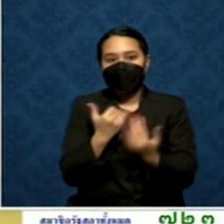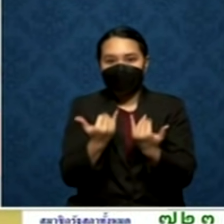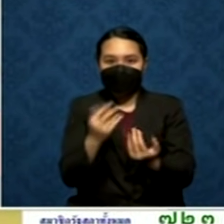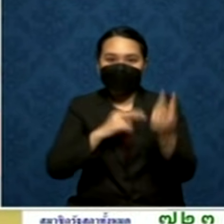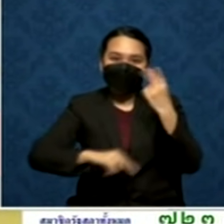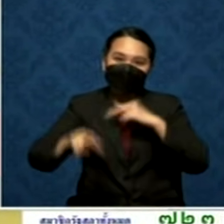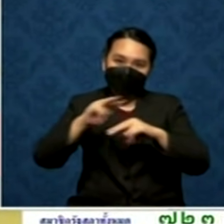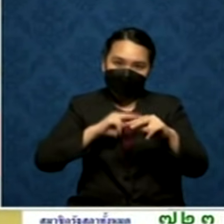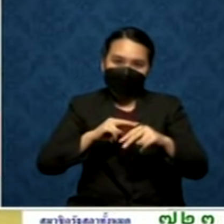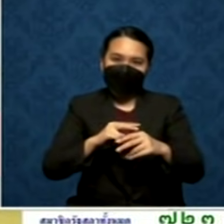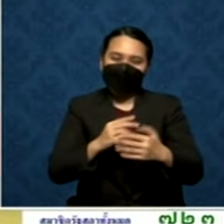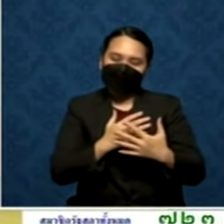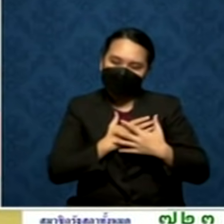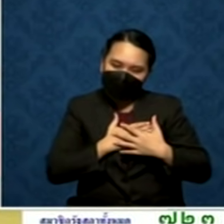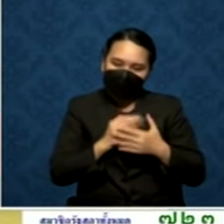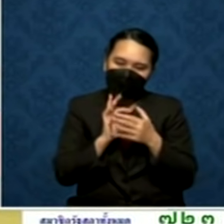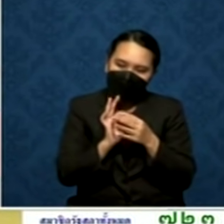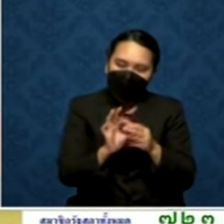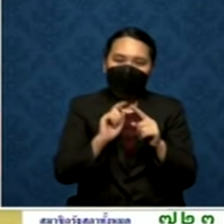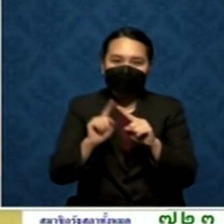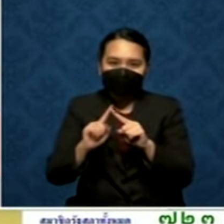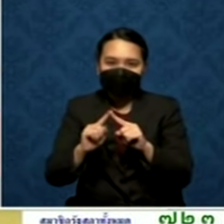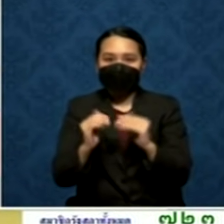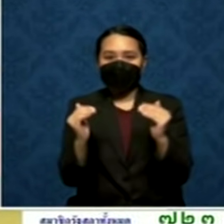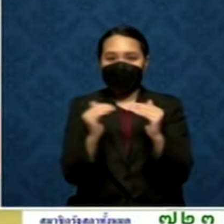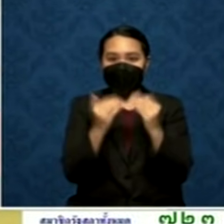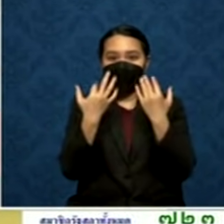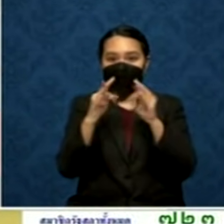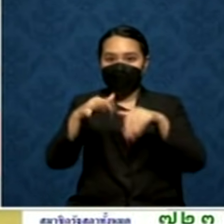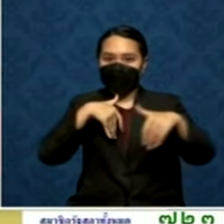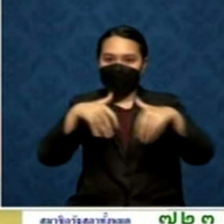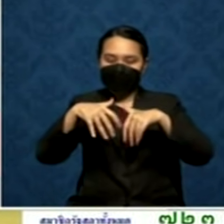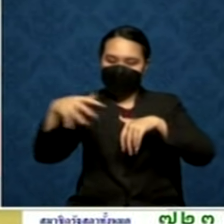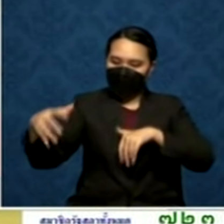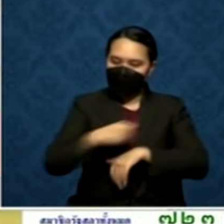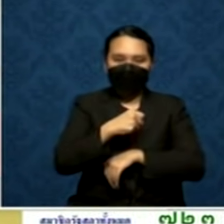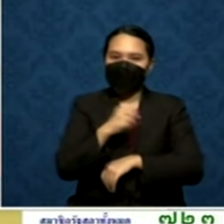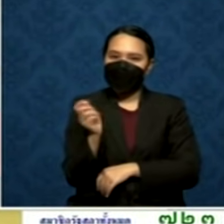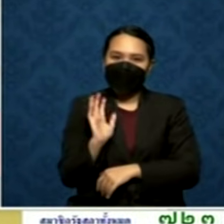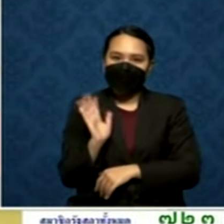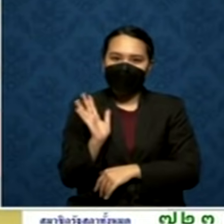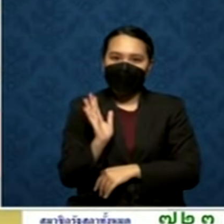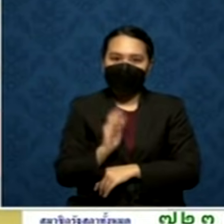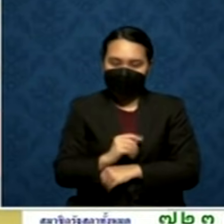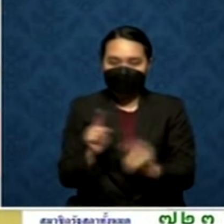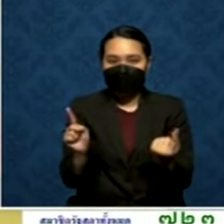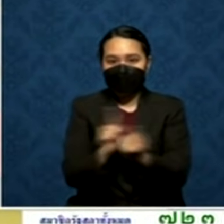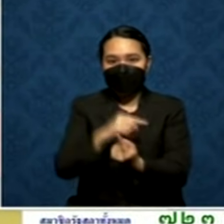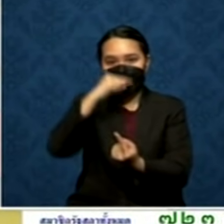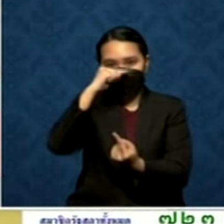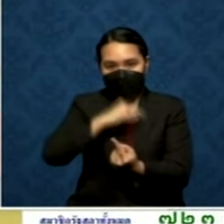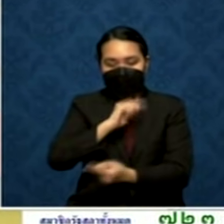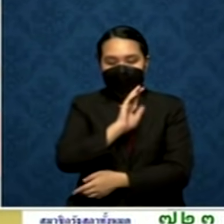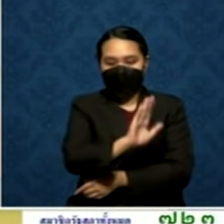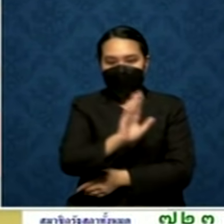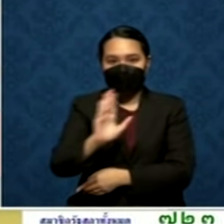สิ่งที่ท่านรักและหวนแหน่มโดยไม่ต้องทำลายสิทธิเสรีภาพของประชาชนและสังคมไทยของพวกเรา